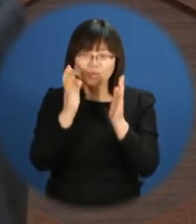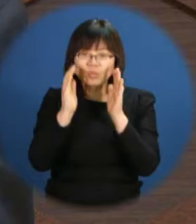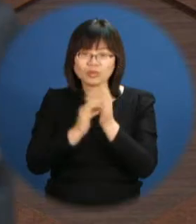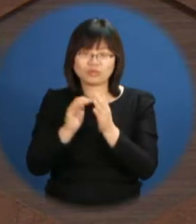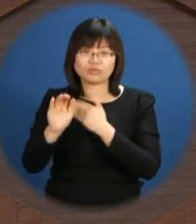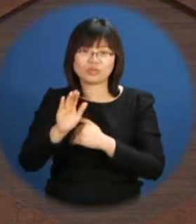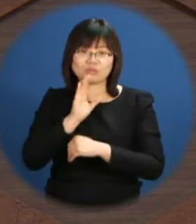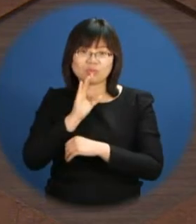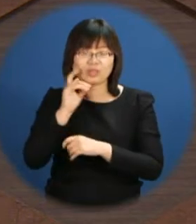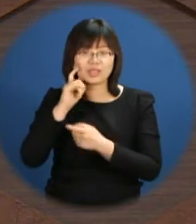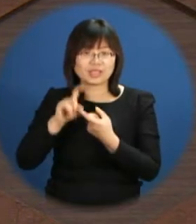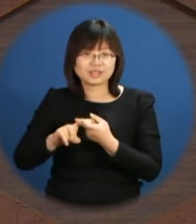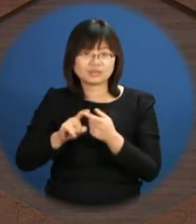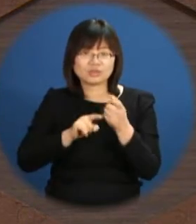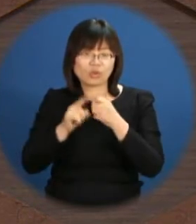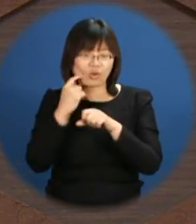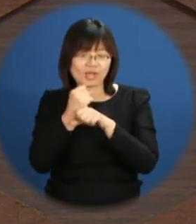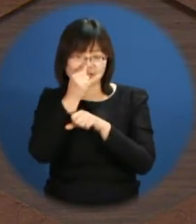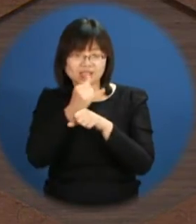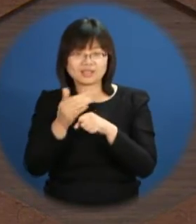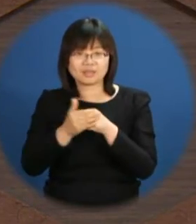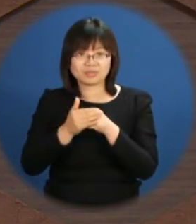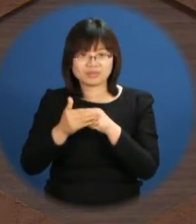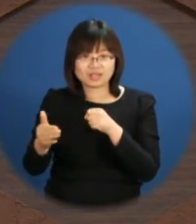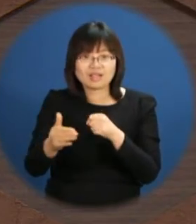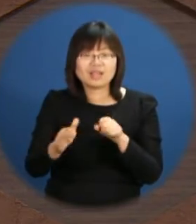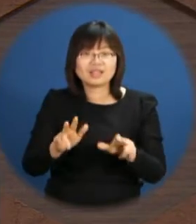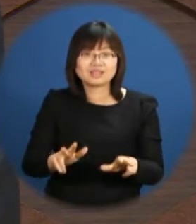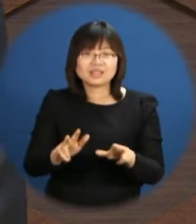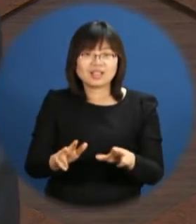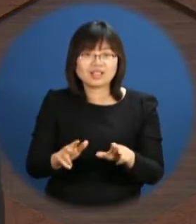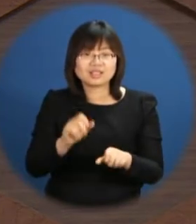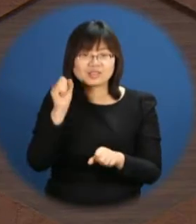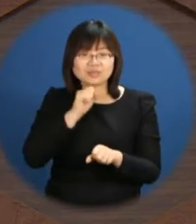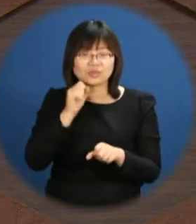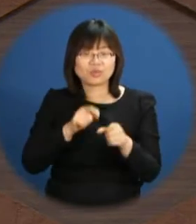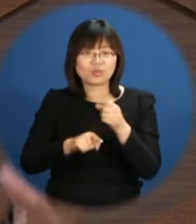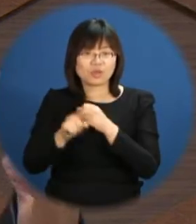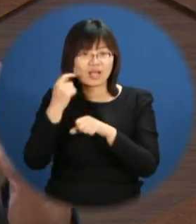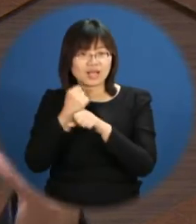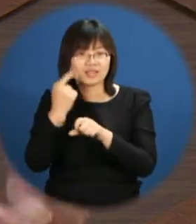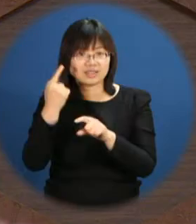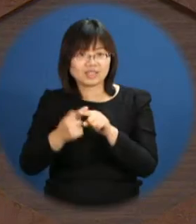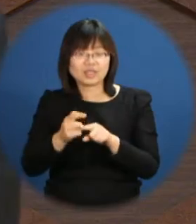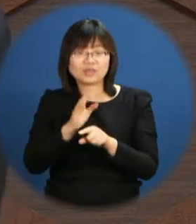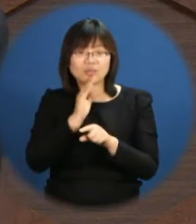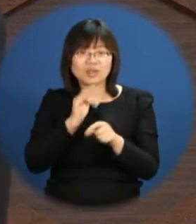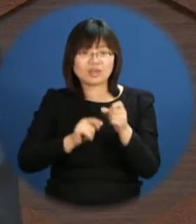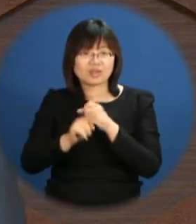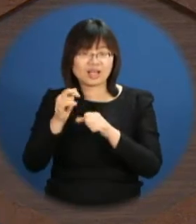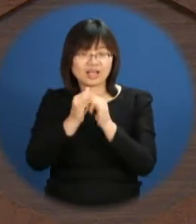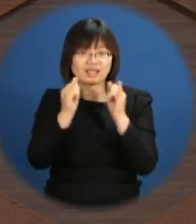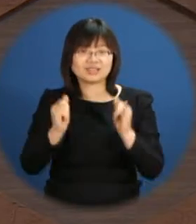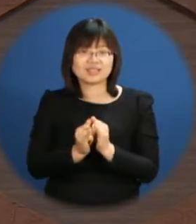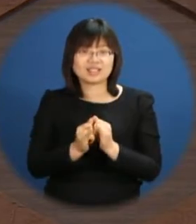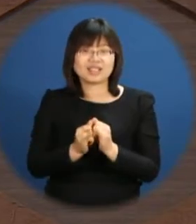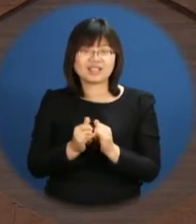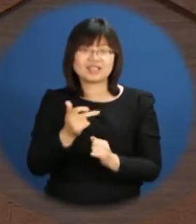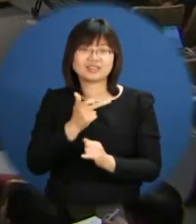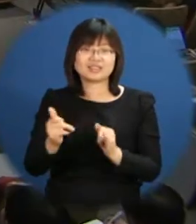정말 관심은 과학에 있어서 이제 취미를 과학을 하다가 정말 광학계 거장이 된